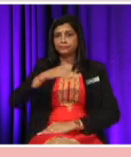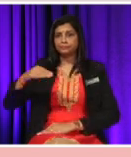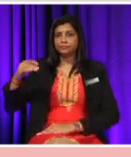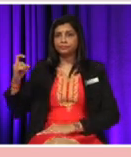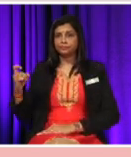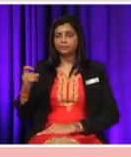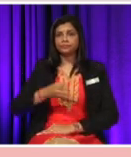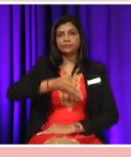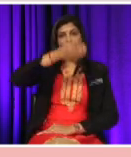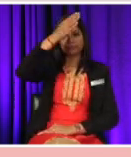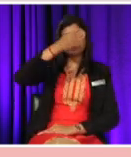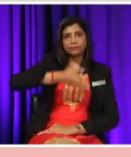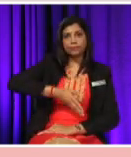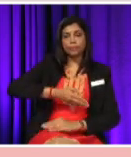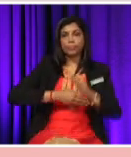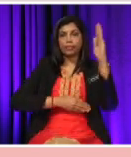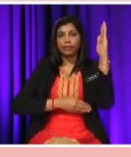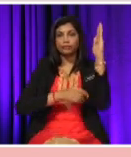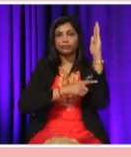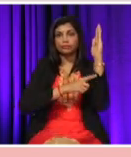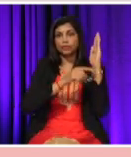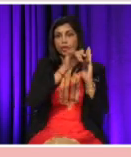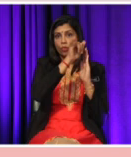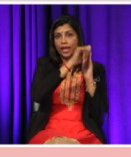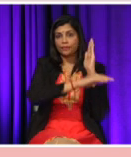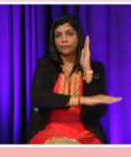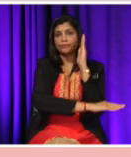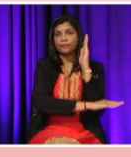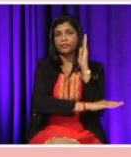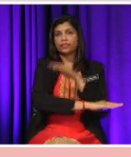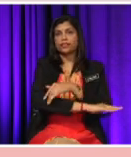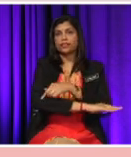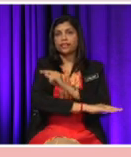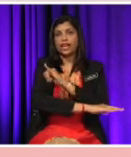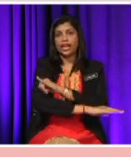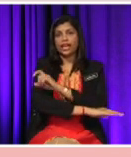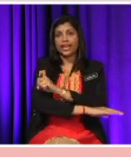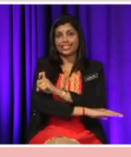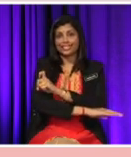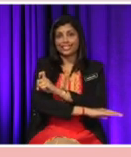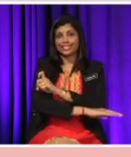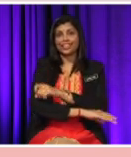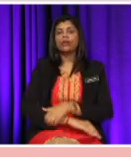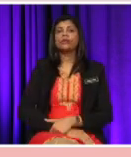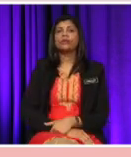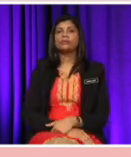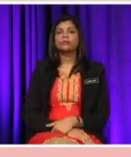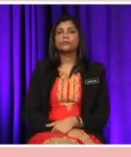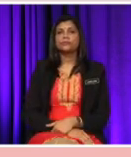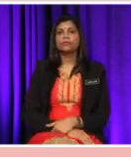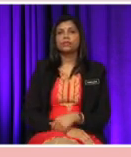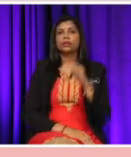kita adalah yang bergerak balas Pak adalah yang dimanipulasikan suhu